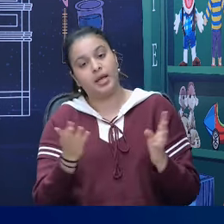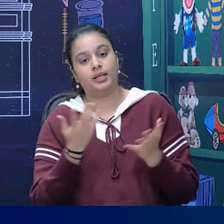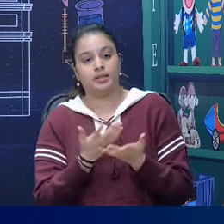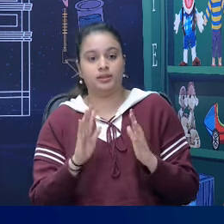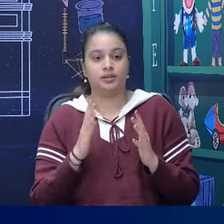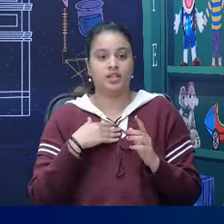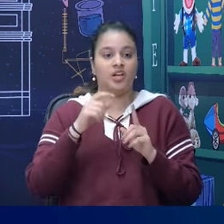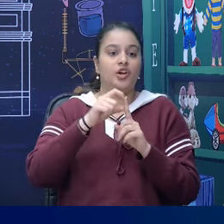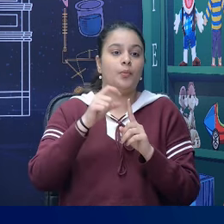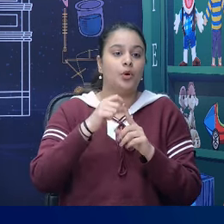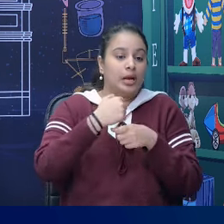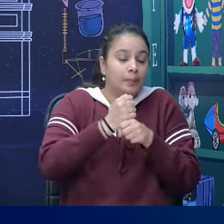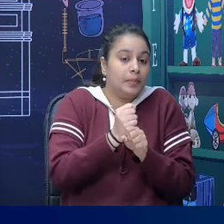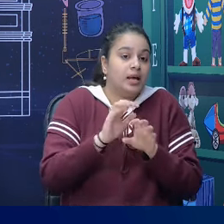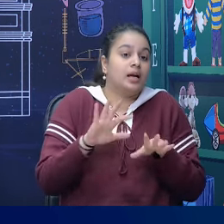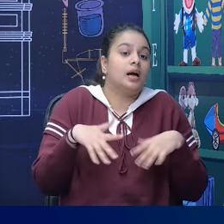पॉलीनोट